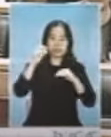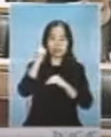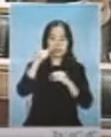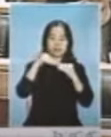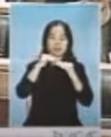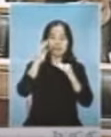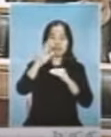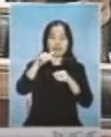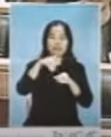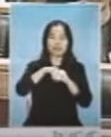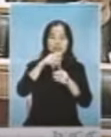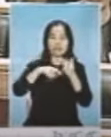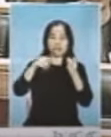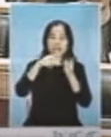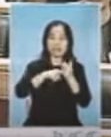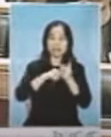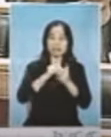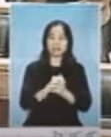ชน